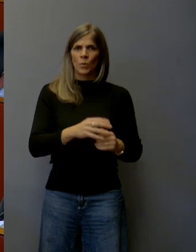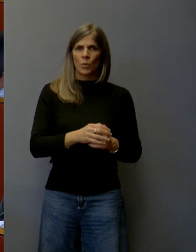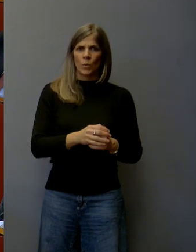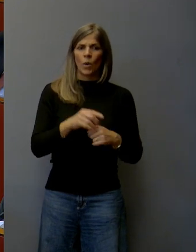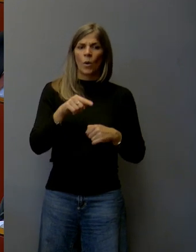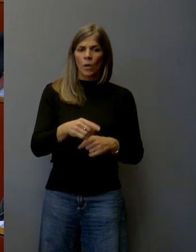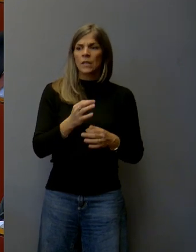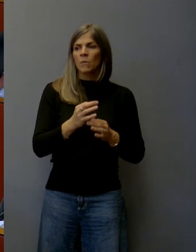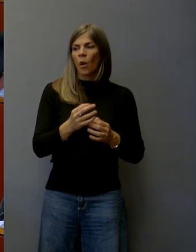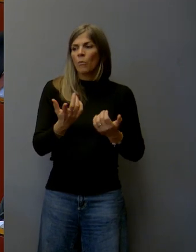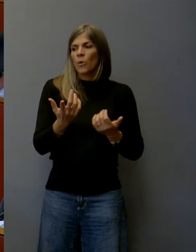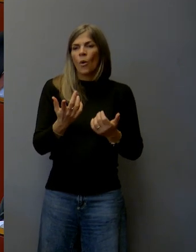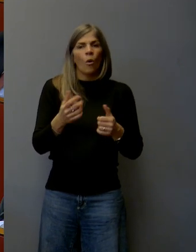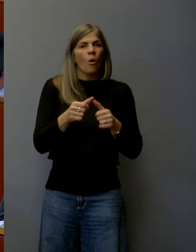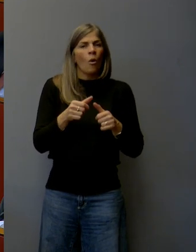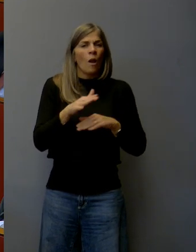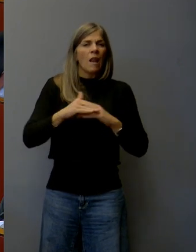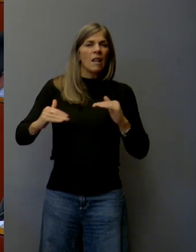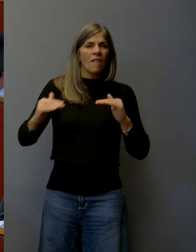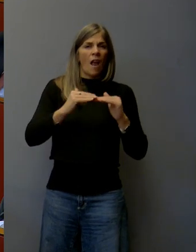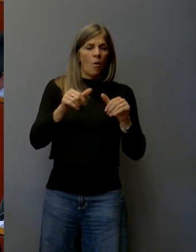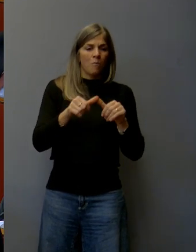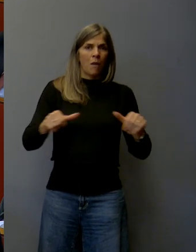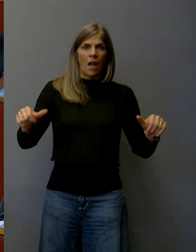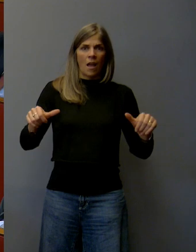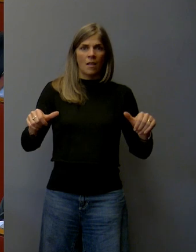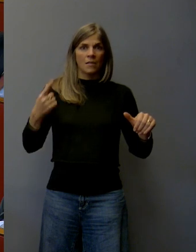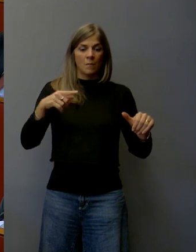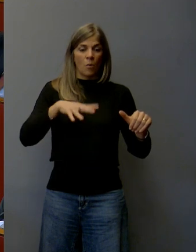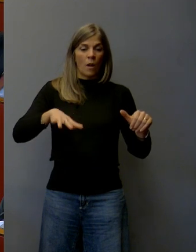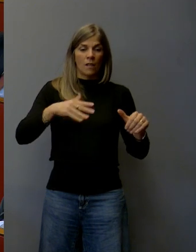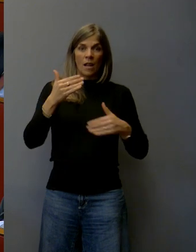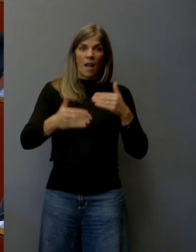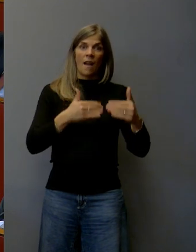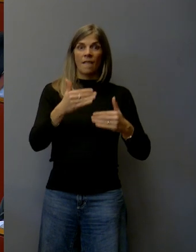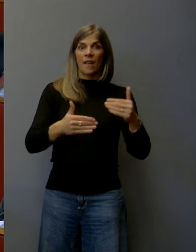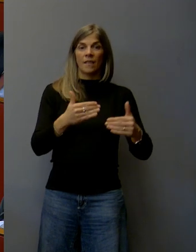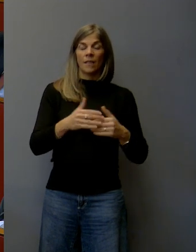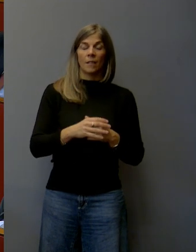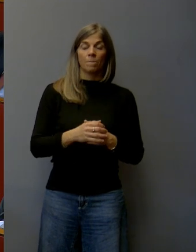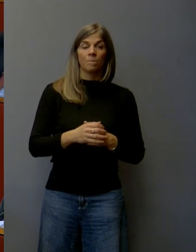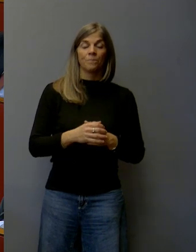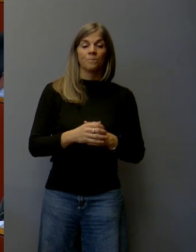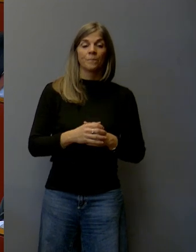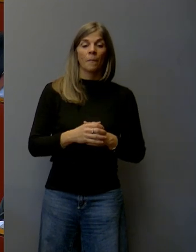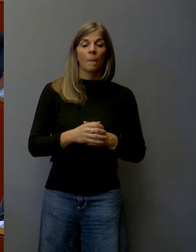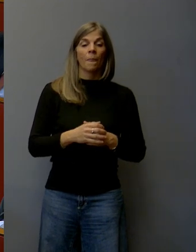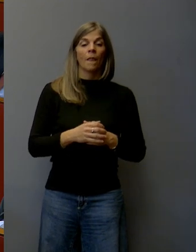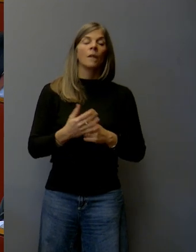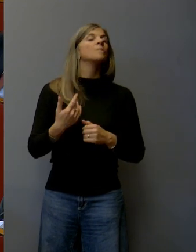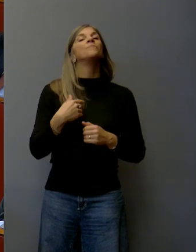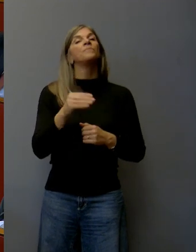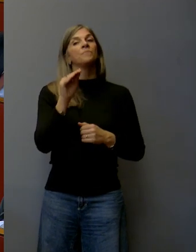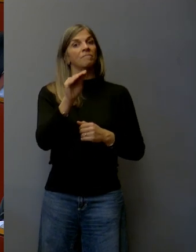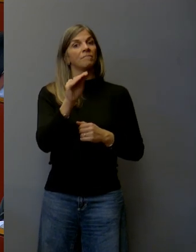assistenza di alcuni quartieri nel futuro la richiesta però resta Sperando